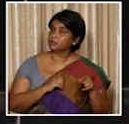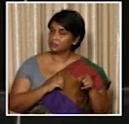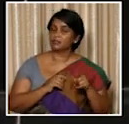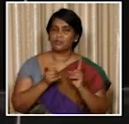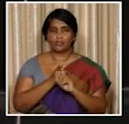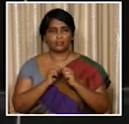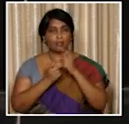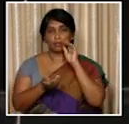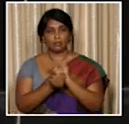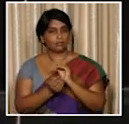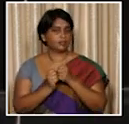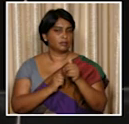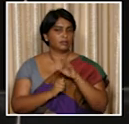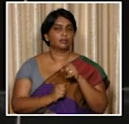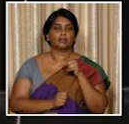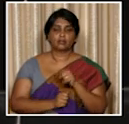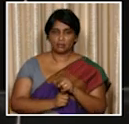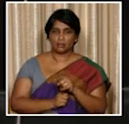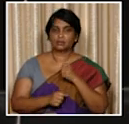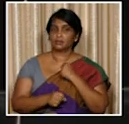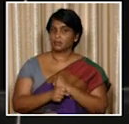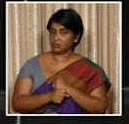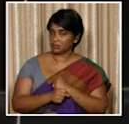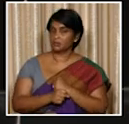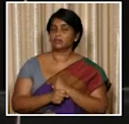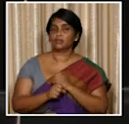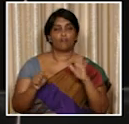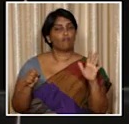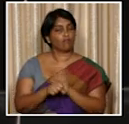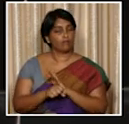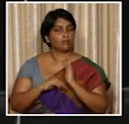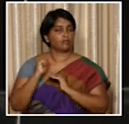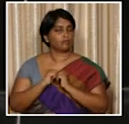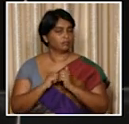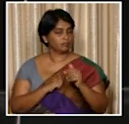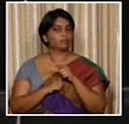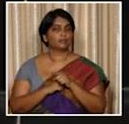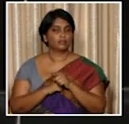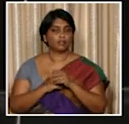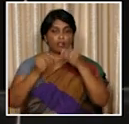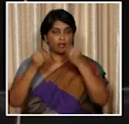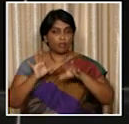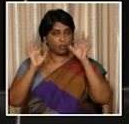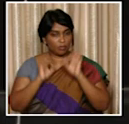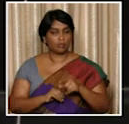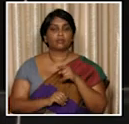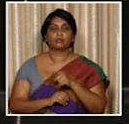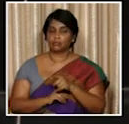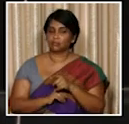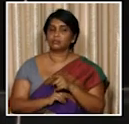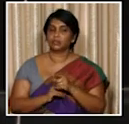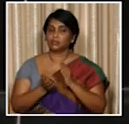பெருமதியானவை. அரச இயந்திரமே சீர்குலைந்திருந்த அந்த காலகட்டத்தில் பாராளுமன்ற ஜனநாயகத்துக்கு மதிப்பளிக்கக்கூடியவராக